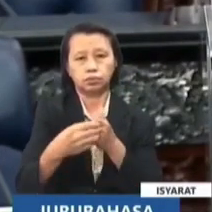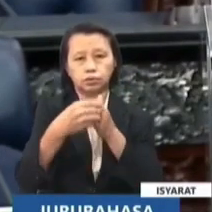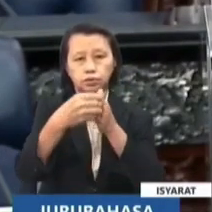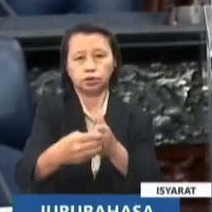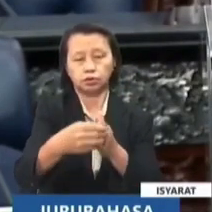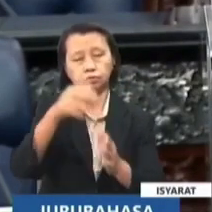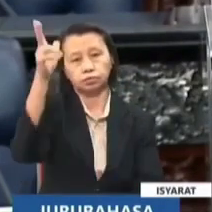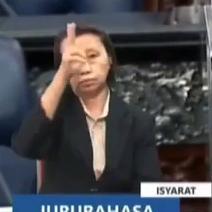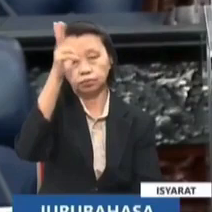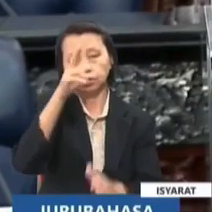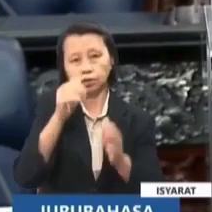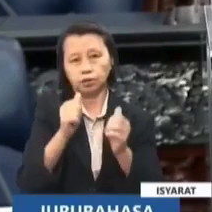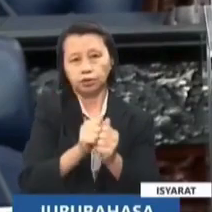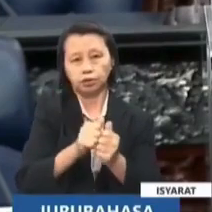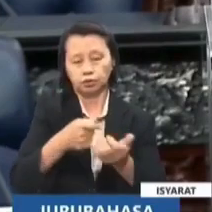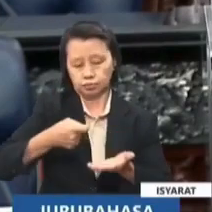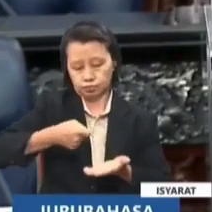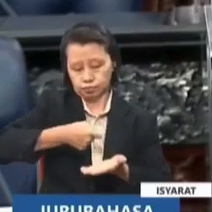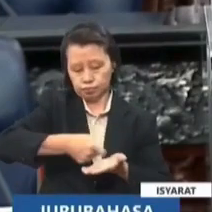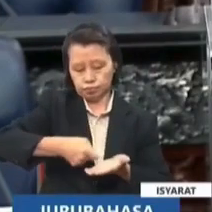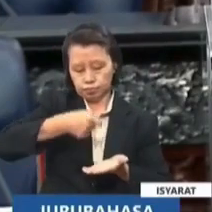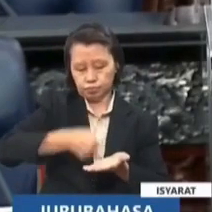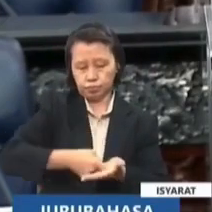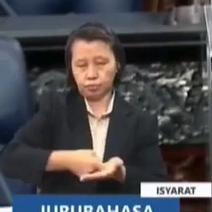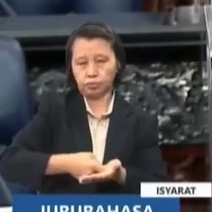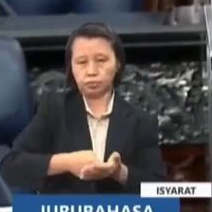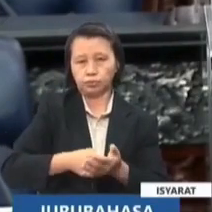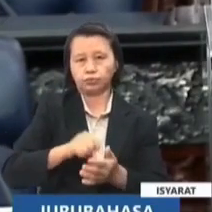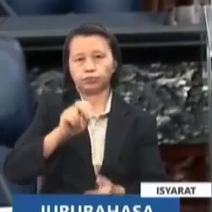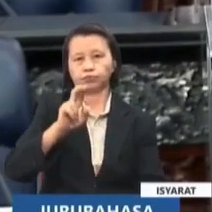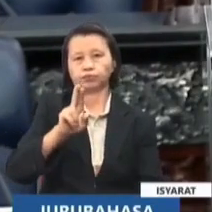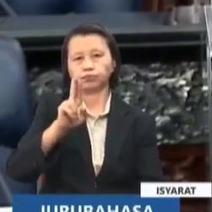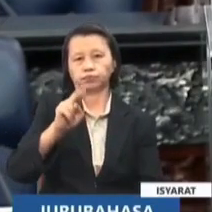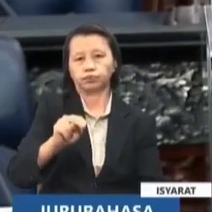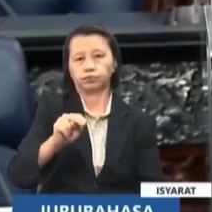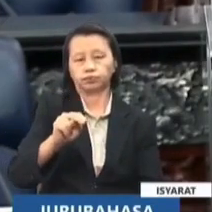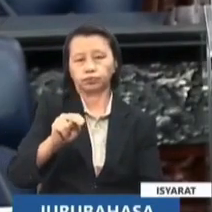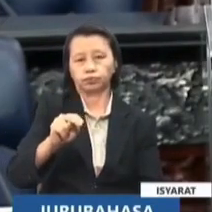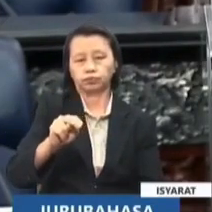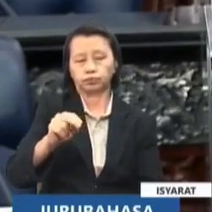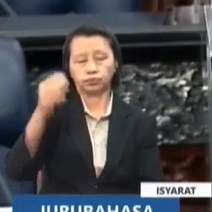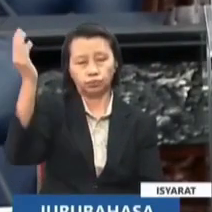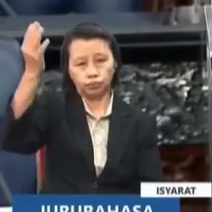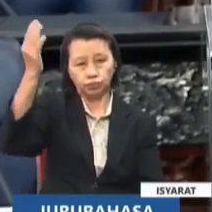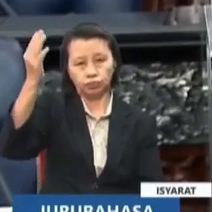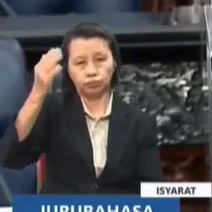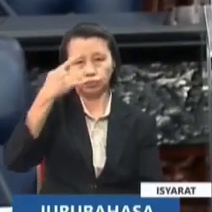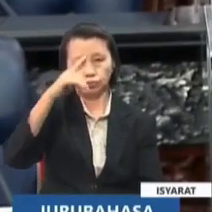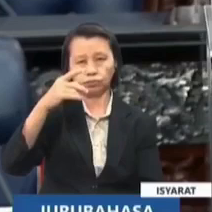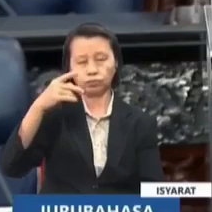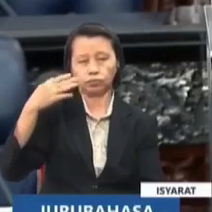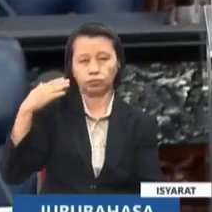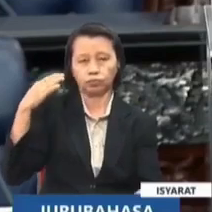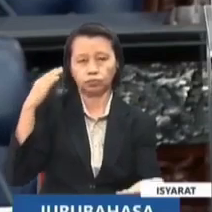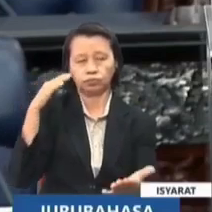diterajui oleh kerajaan dengan menandatangani United Nations Convention Against Corruption